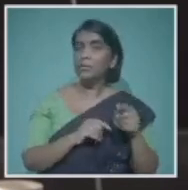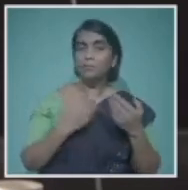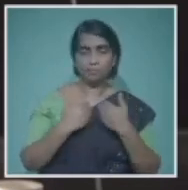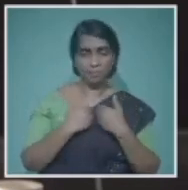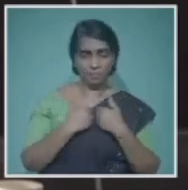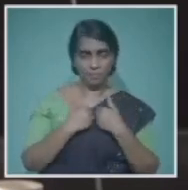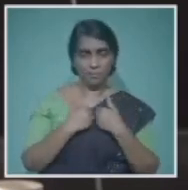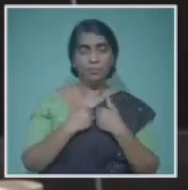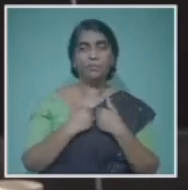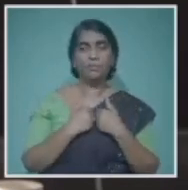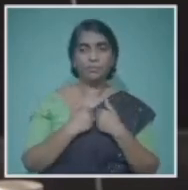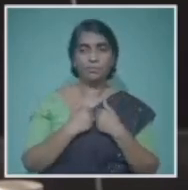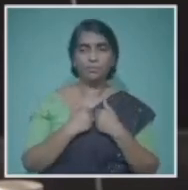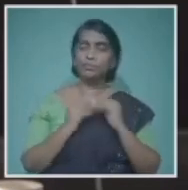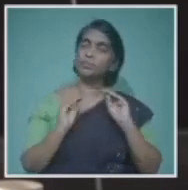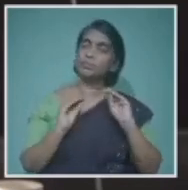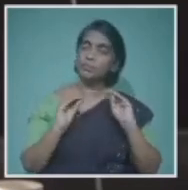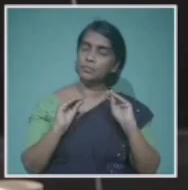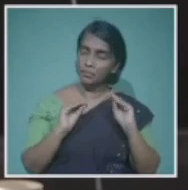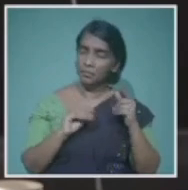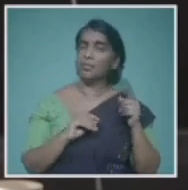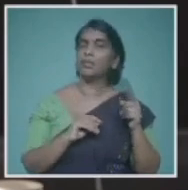අපි යම් කිසි